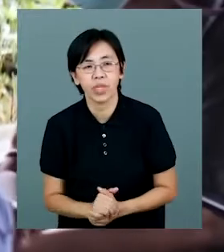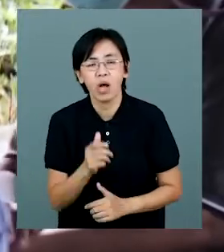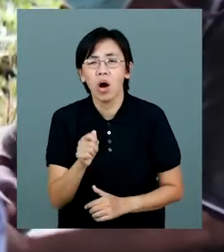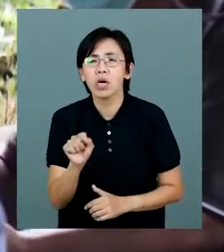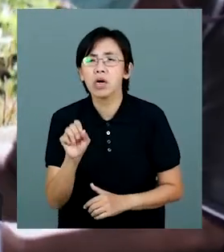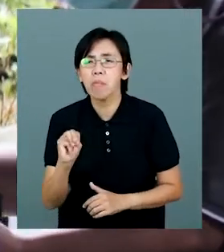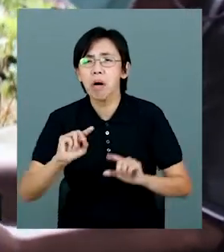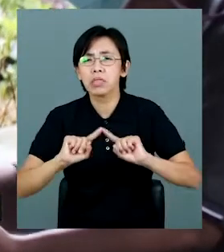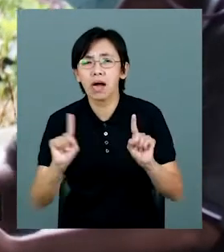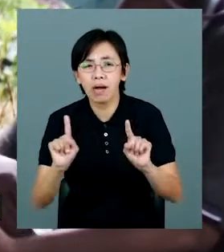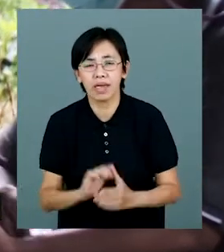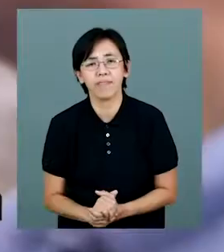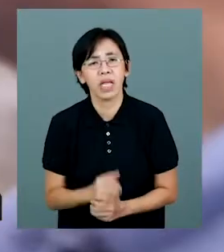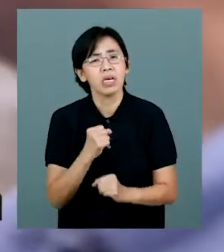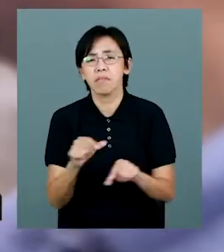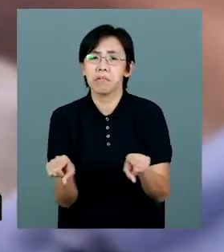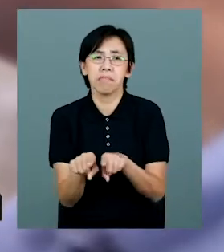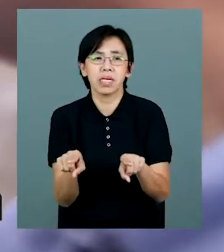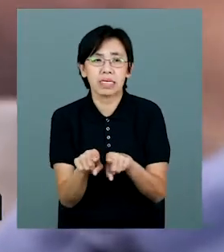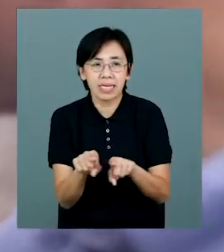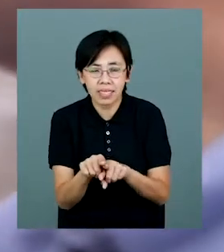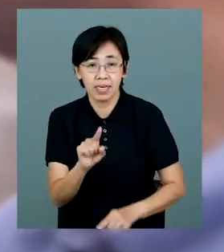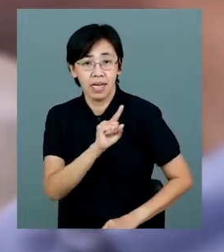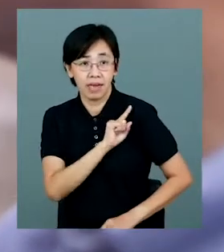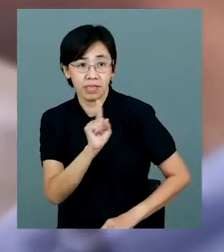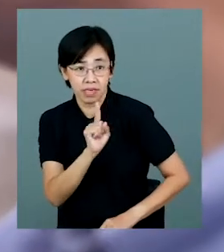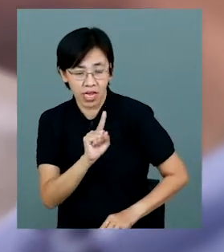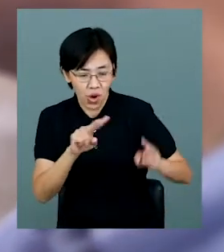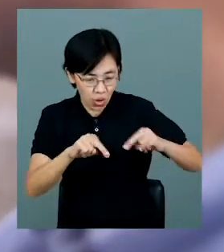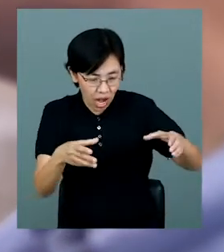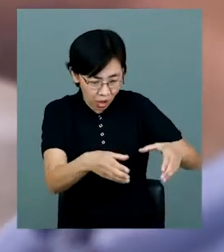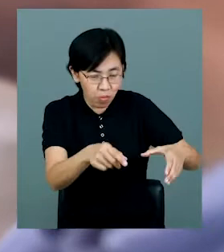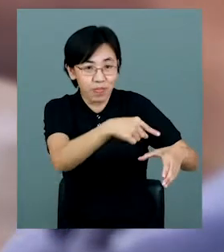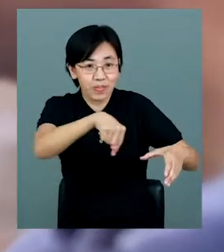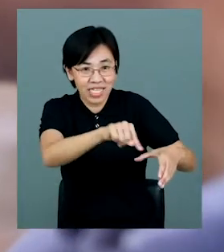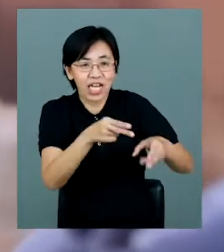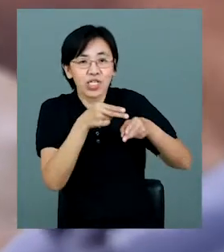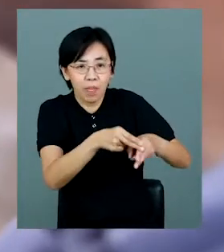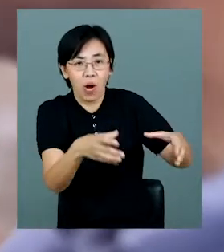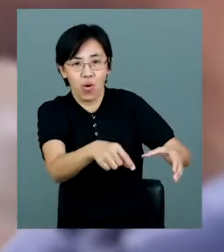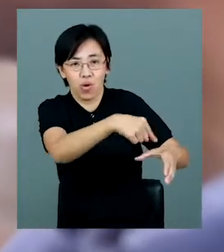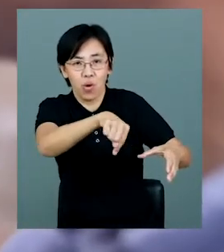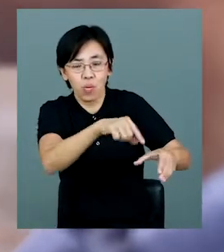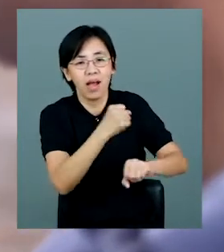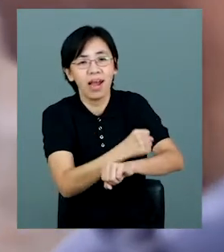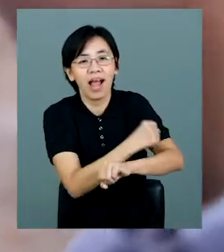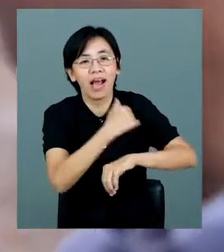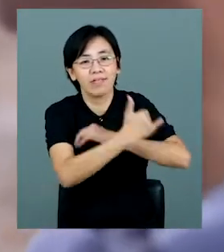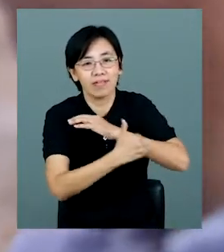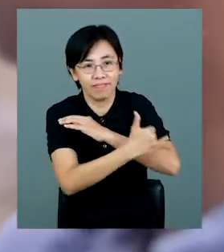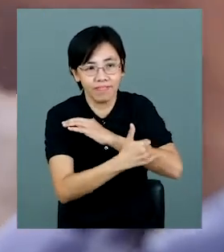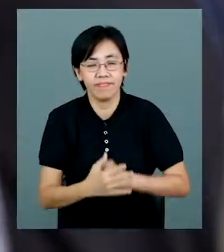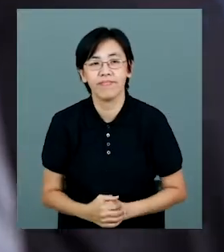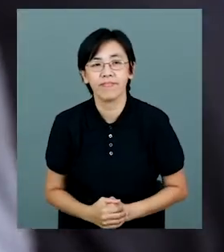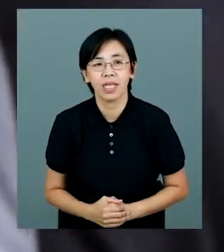งบ้างครับ ถ้าพูดถึงเนี่ยแทบจะไม่มีความต่างเพียงแต่แค่เขารับผิดชอบการดูแลเฉพาะกลุ่มในแรงงานต่างด้